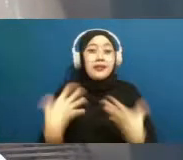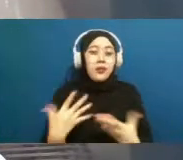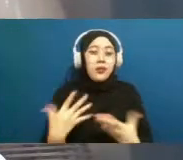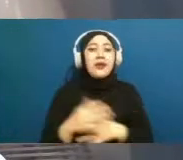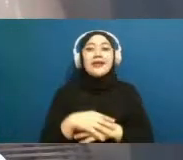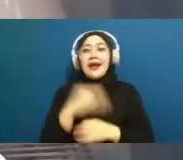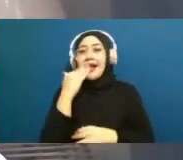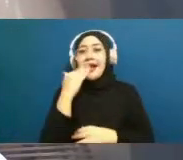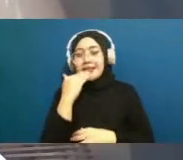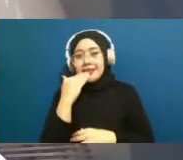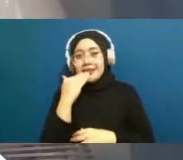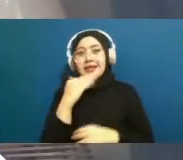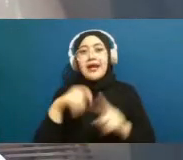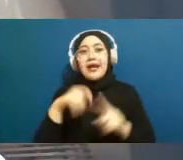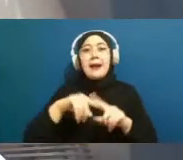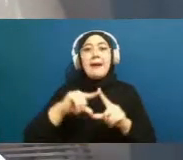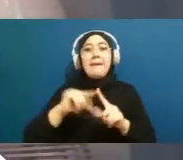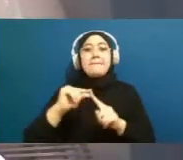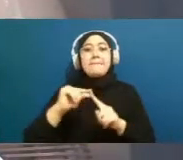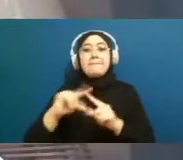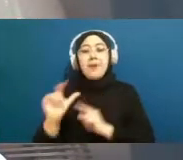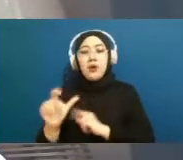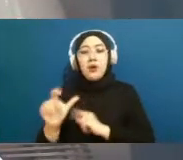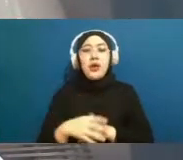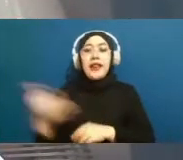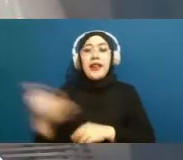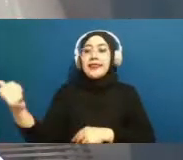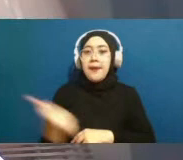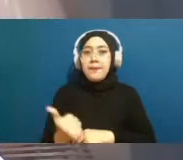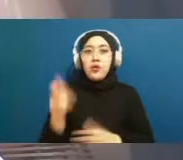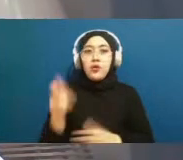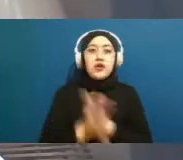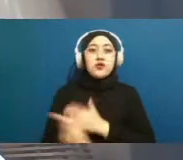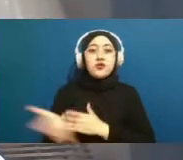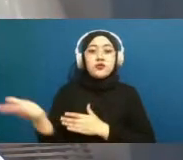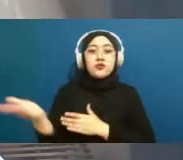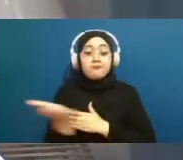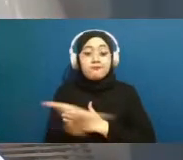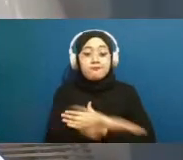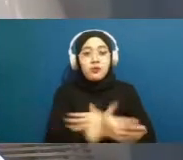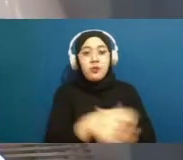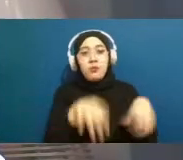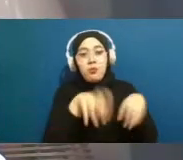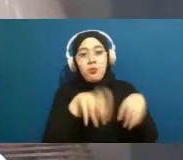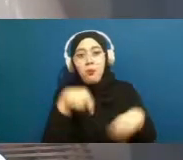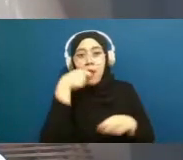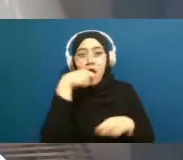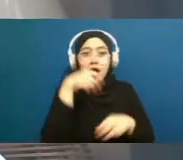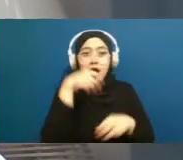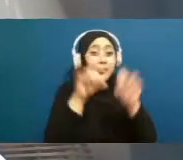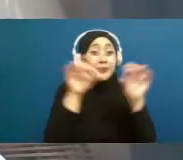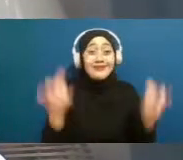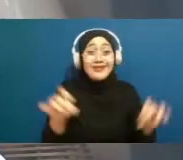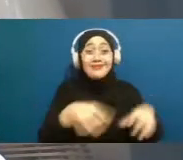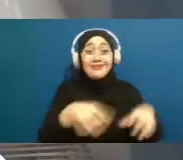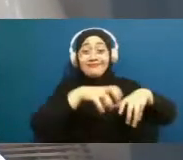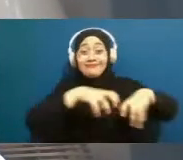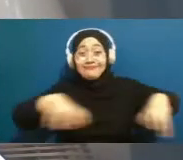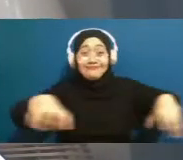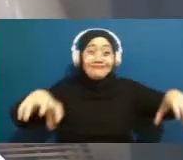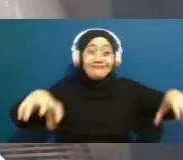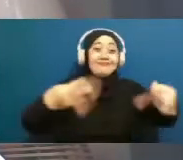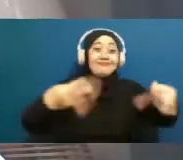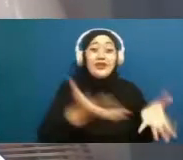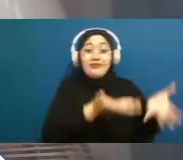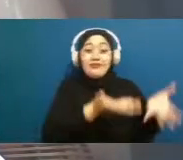para tamu hadir datang ke kita itu langsung dihidangkan atau dihadirkan dengan berbagai macam menu atau masakan yang